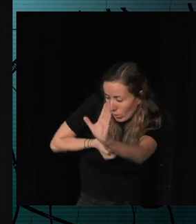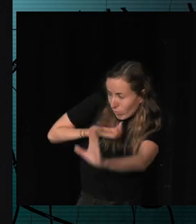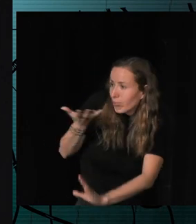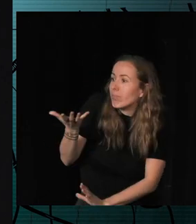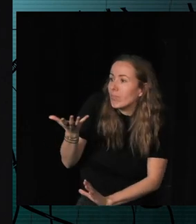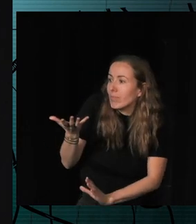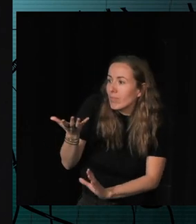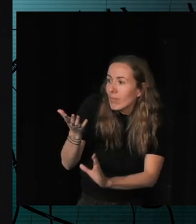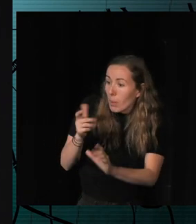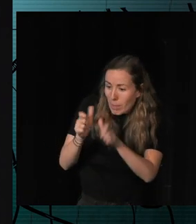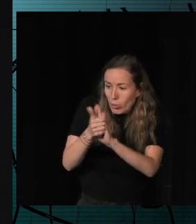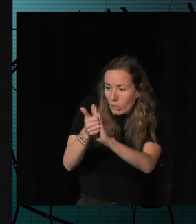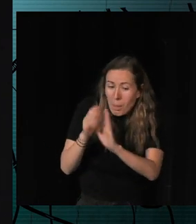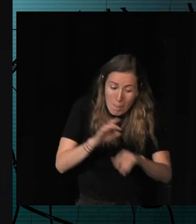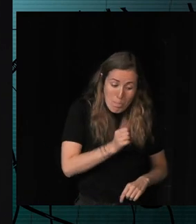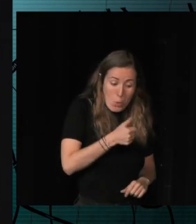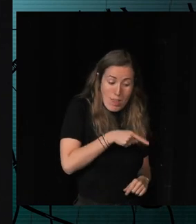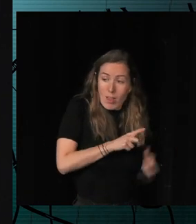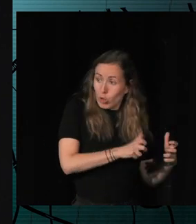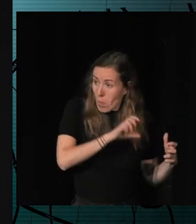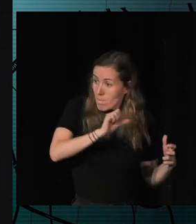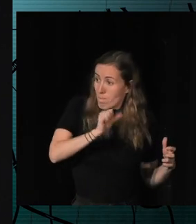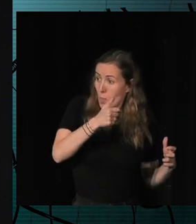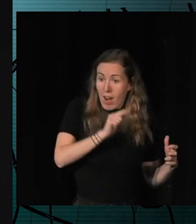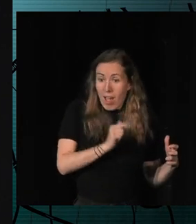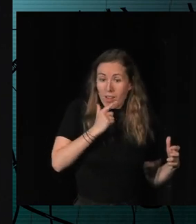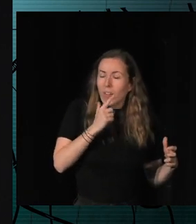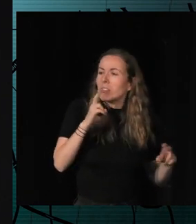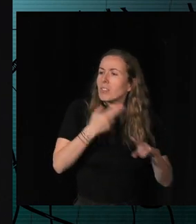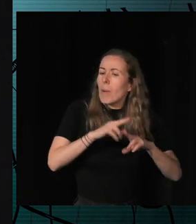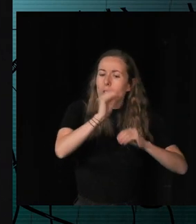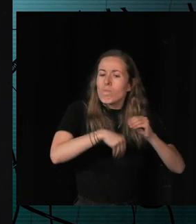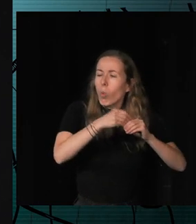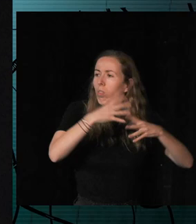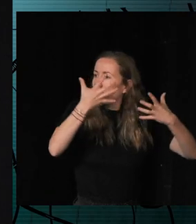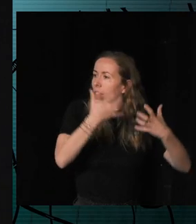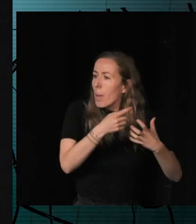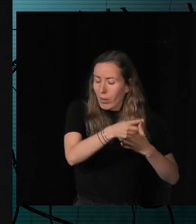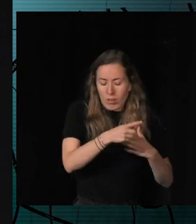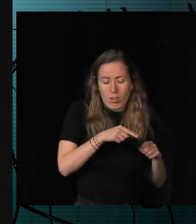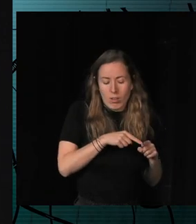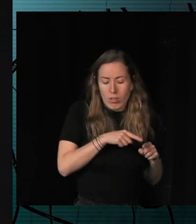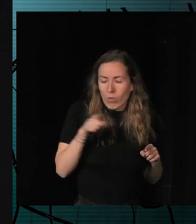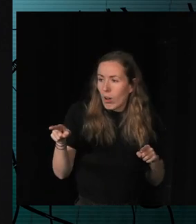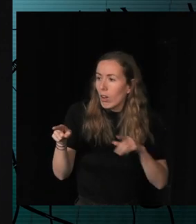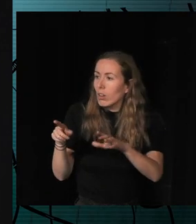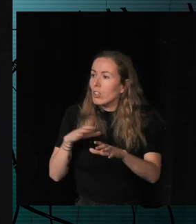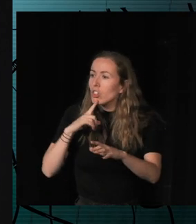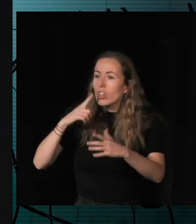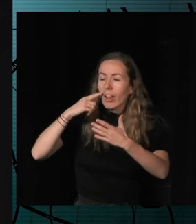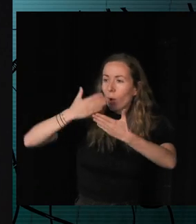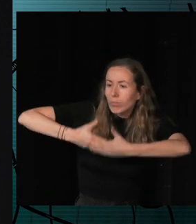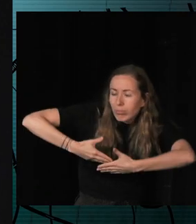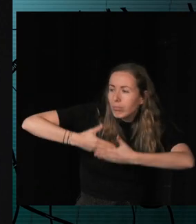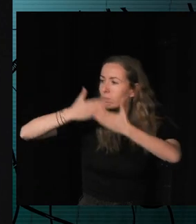déroule même dès le premier jeu silental effectivement le le monde de ténèbres qui a la même alternance que dans le film entre le le monde qui est piégé